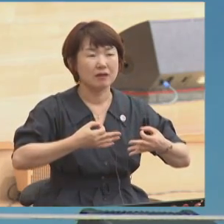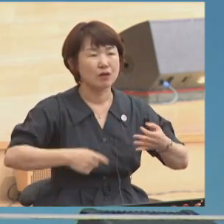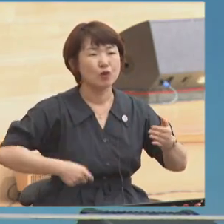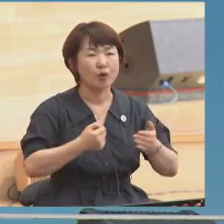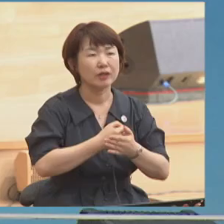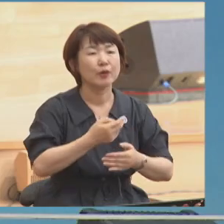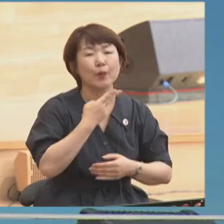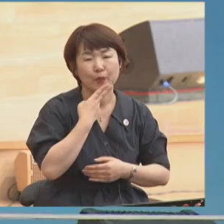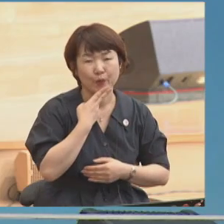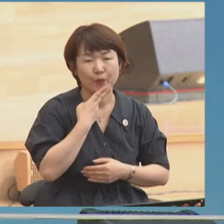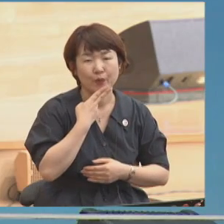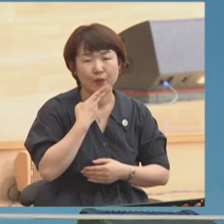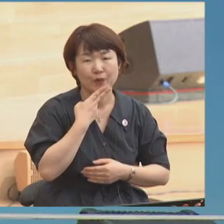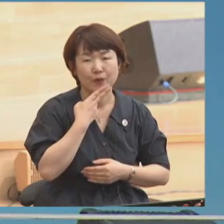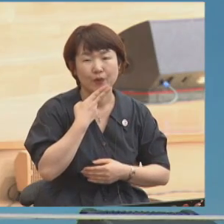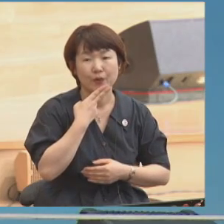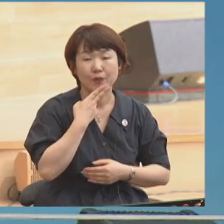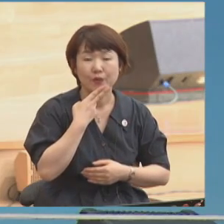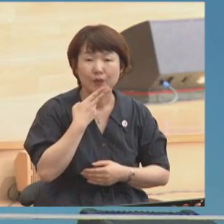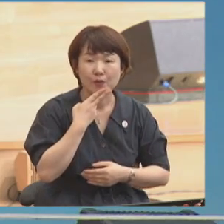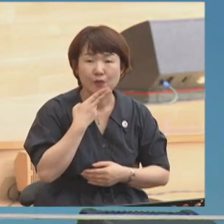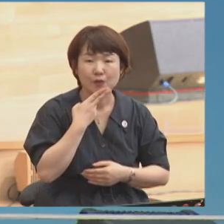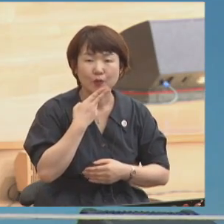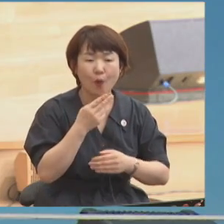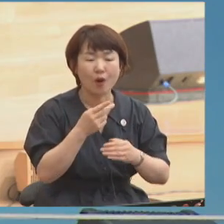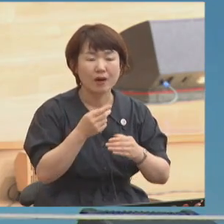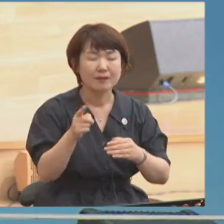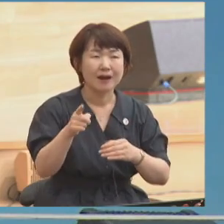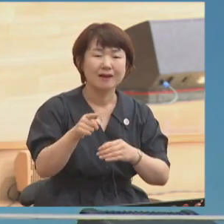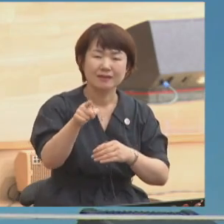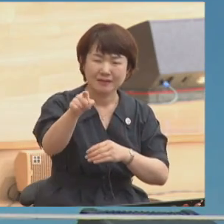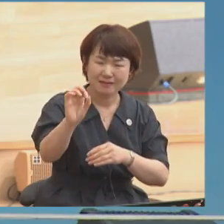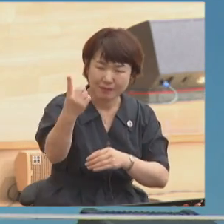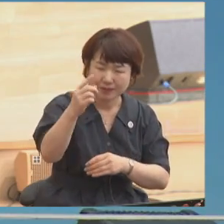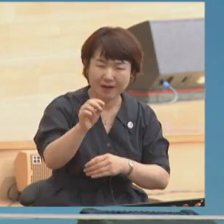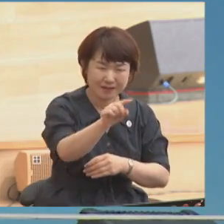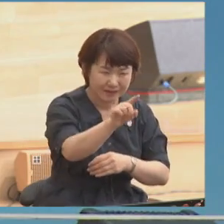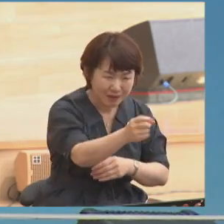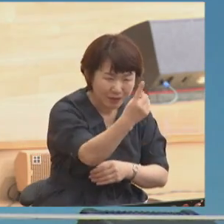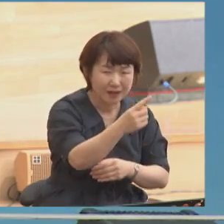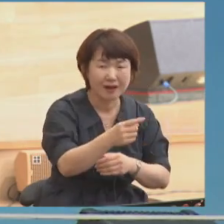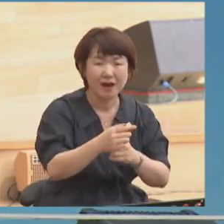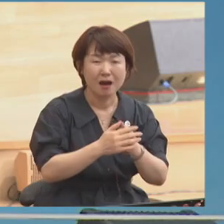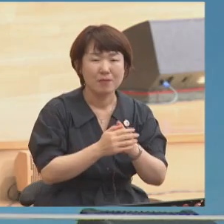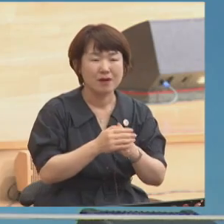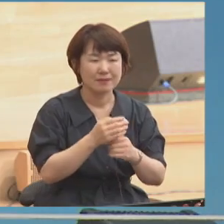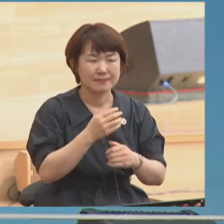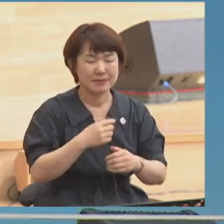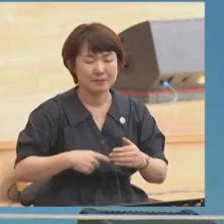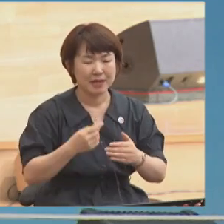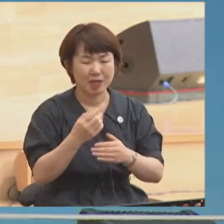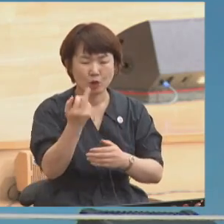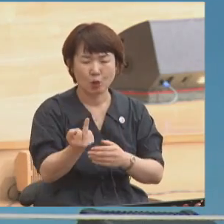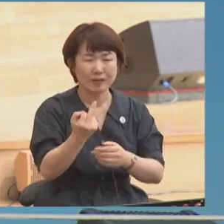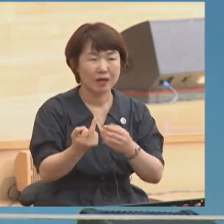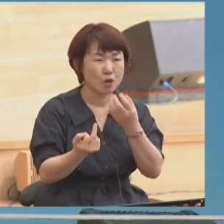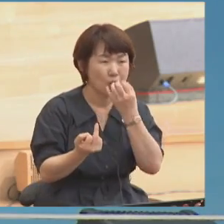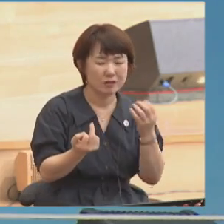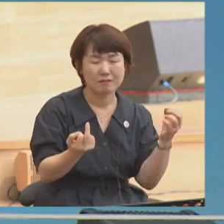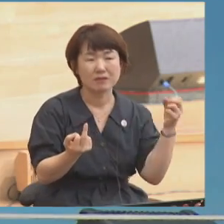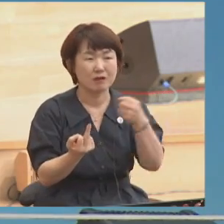용기도 없었던 거예요, 사실은. 밖으로 화살을 돌려대면서 비겁하게 돌 들어가지고 동생을 쳐 죽을